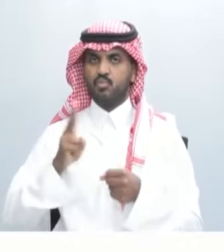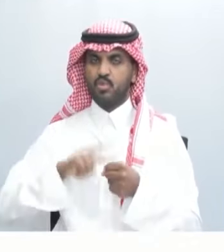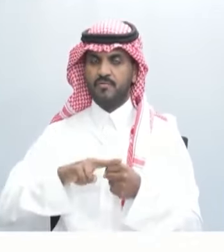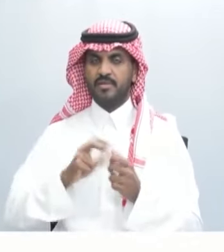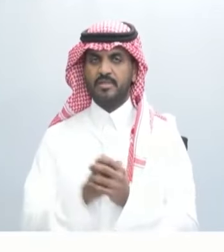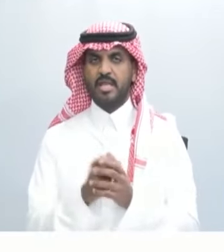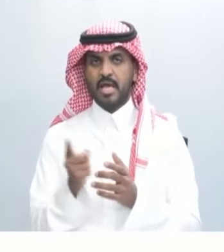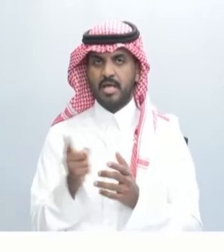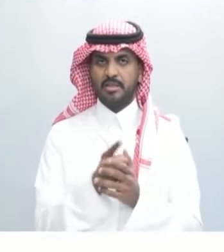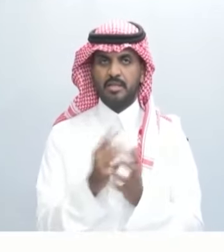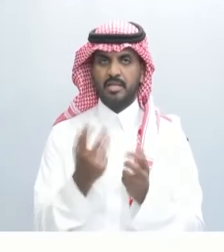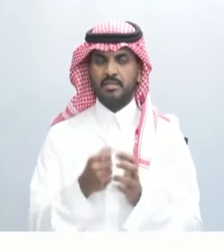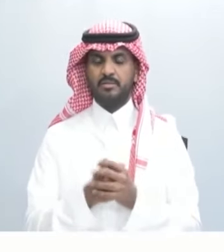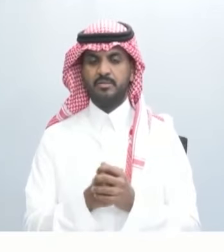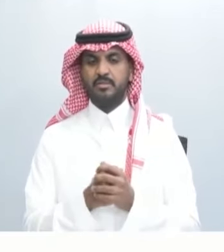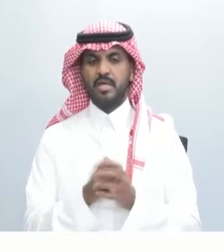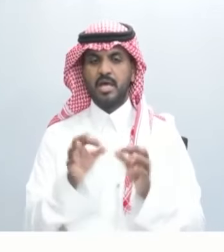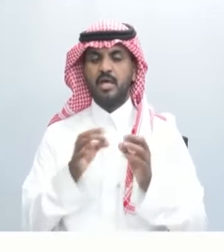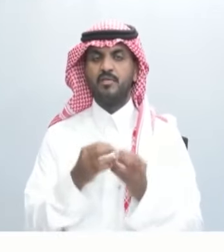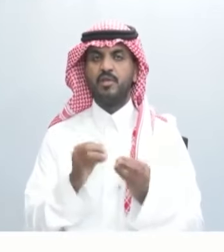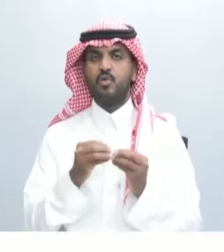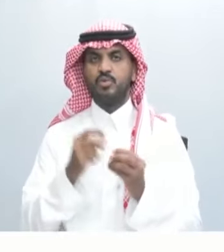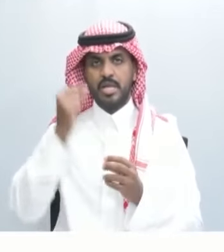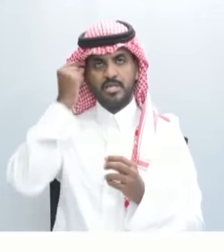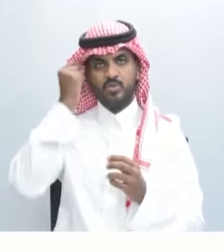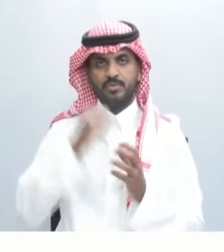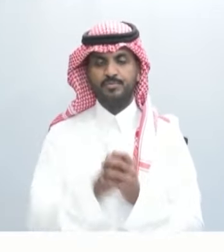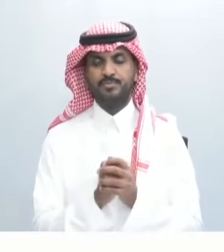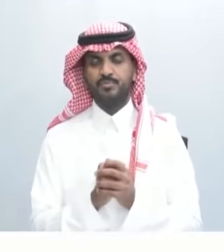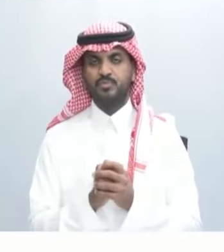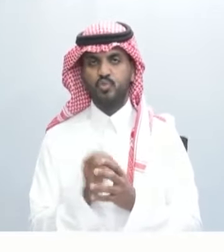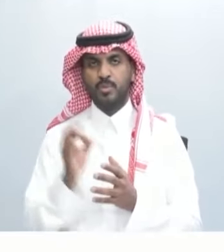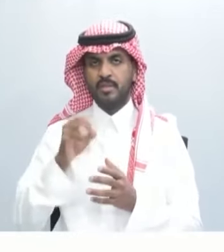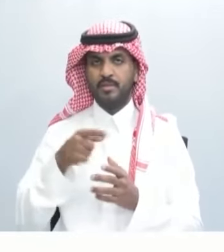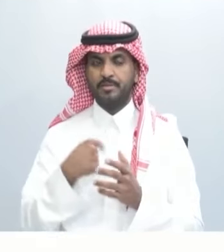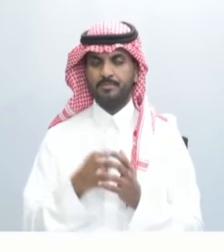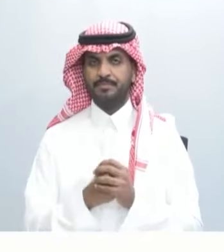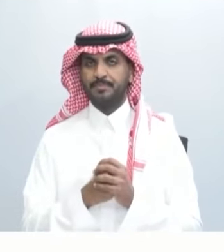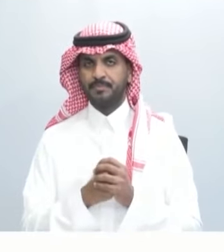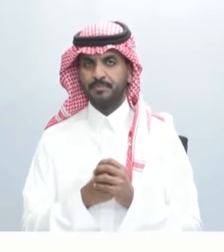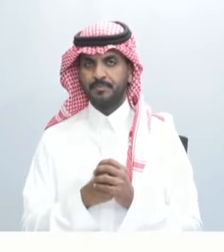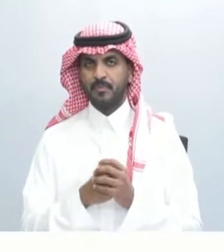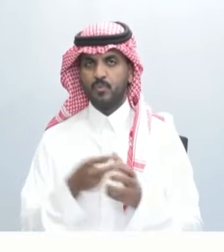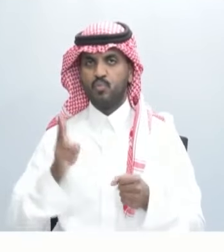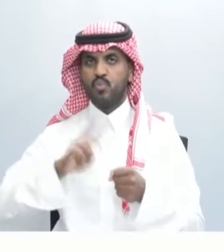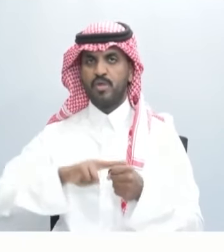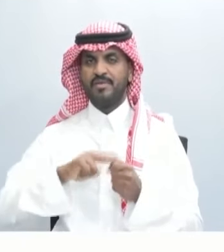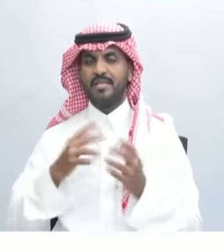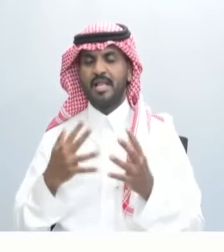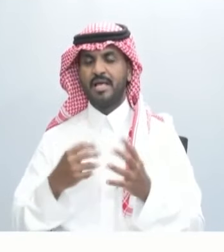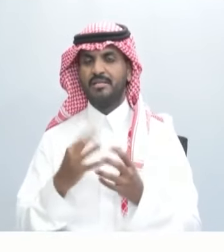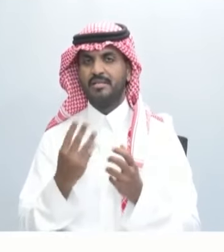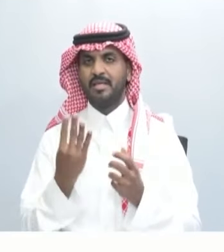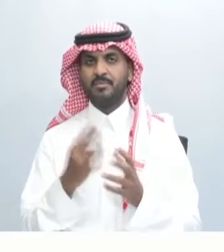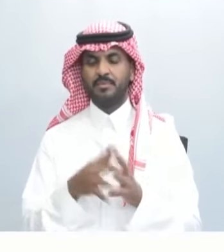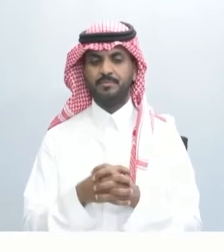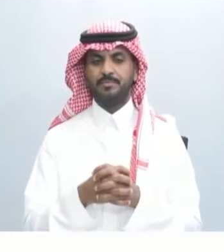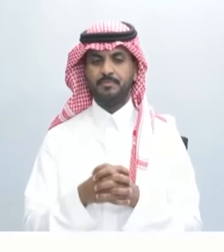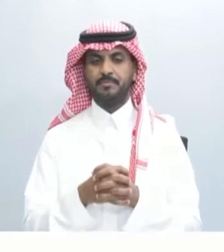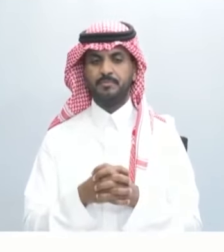على خط الاعداد الان ساخذ اللون الاسود وهو الذي يمثل بالنسبه لي مضاعفات العدد اربعه فنقول